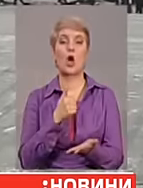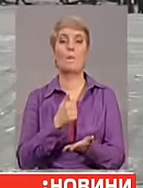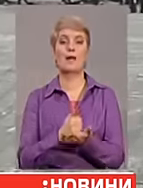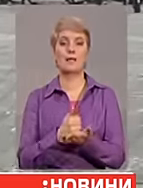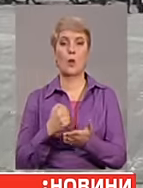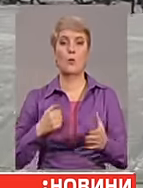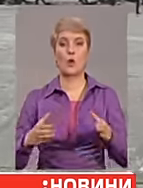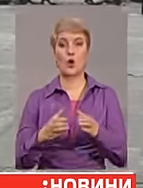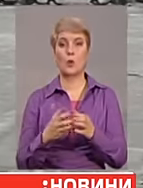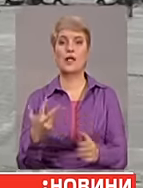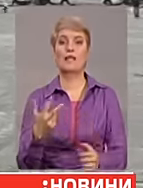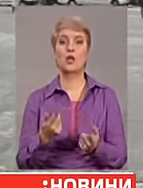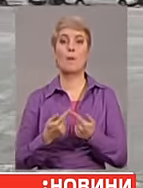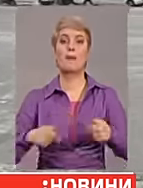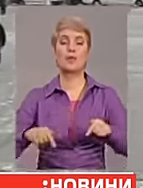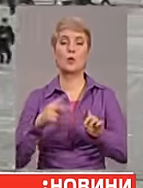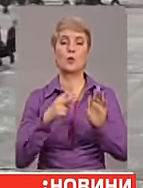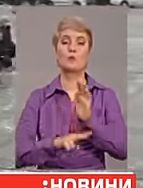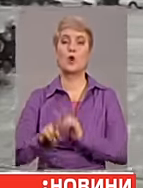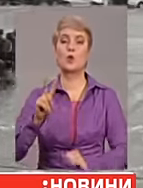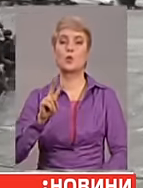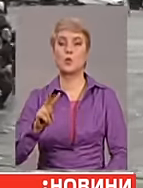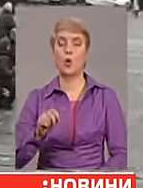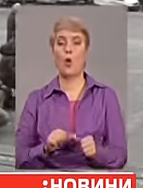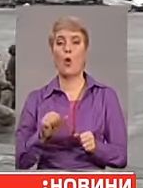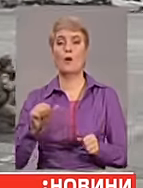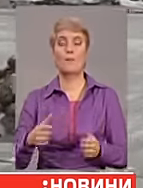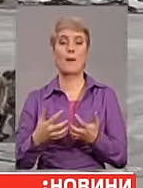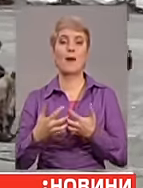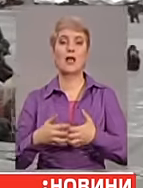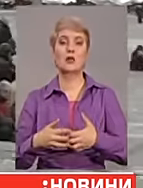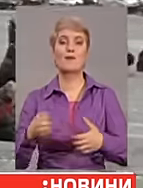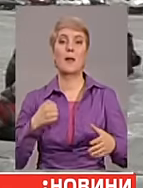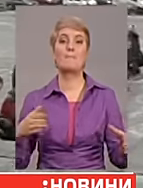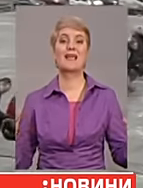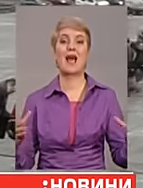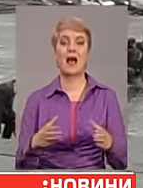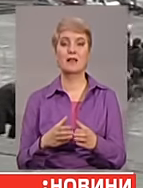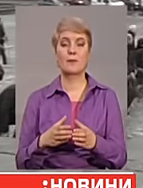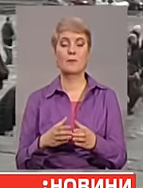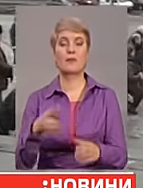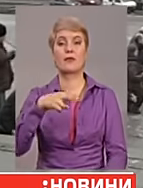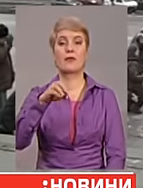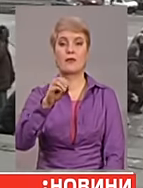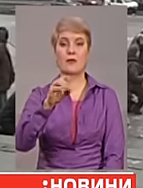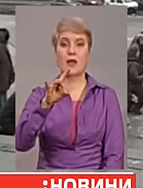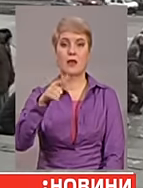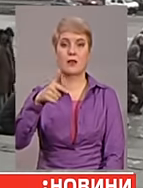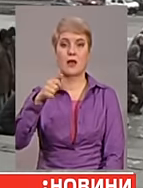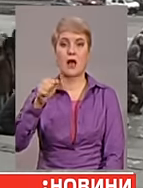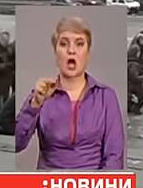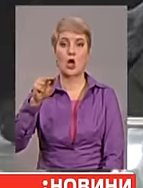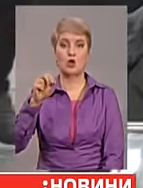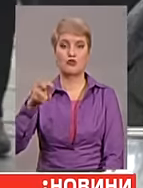роти 3-го батальйону 72-ї гвардійської окремої механізованої бригади Леонідом Дергачем. Той